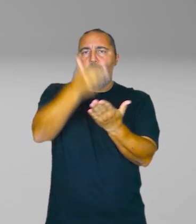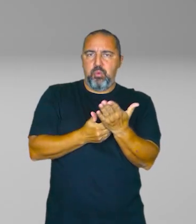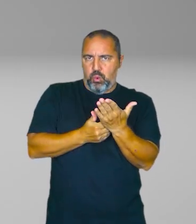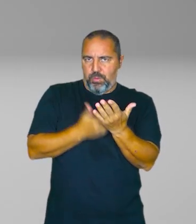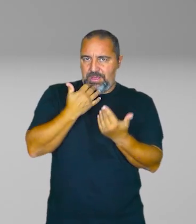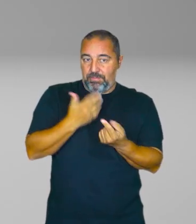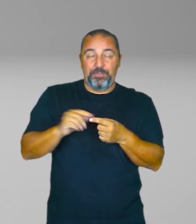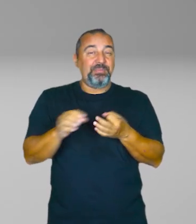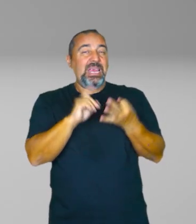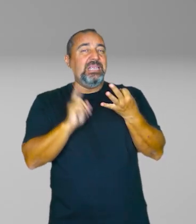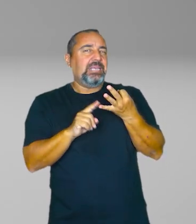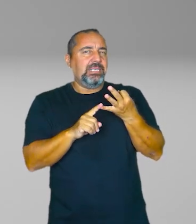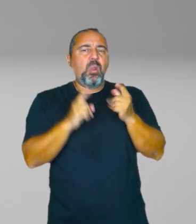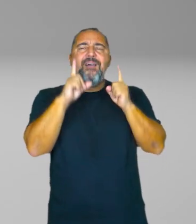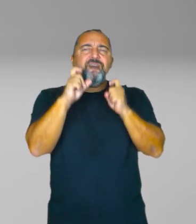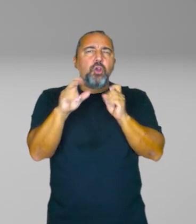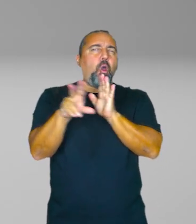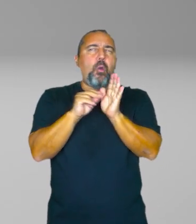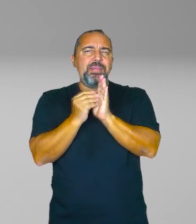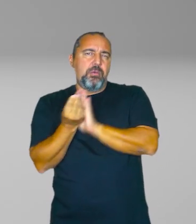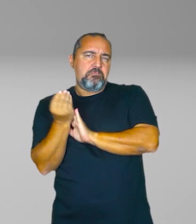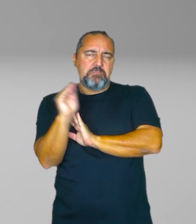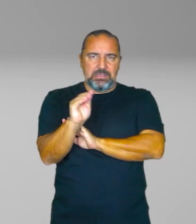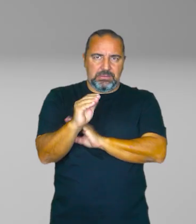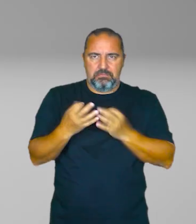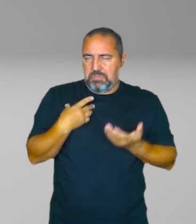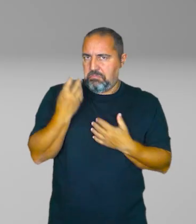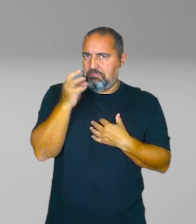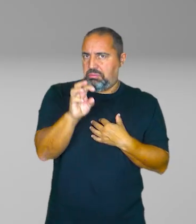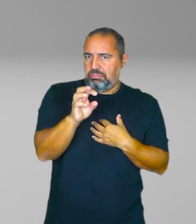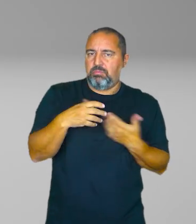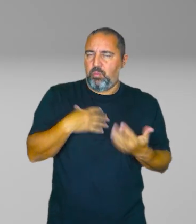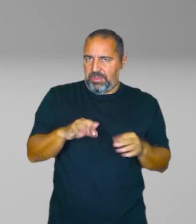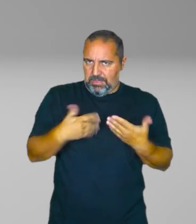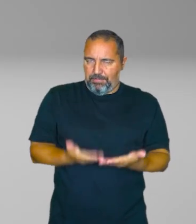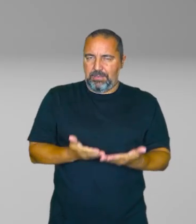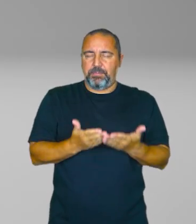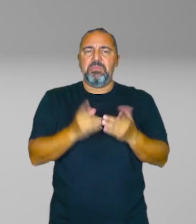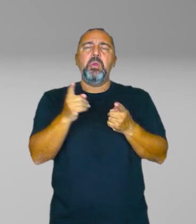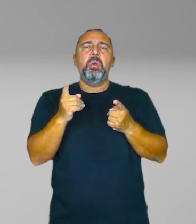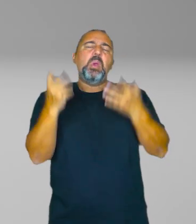bat programatzeko. 3. Gehitu argazkia edo bideoa.